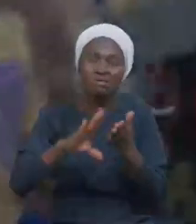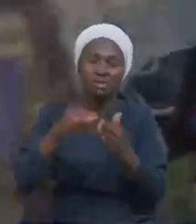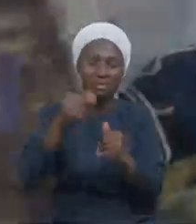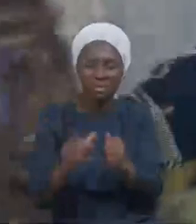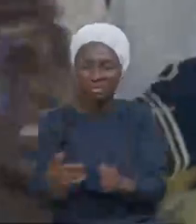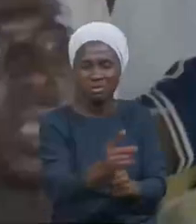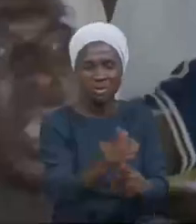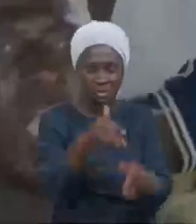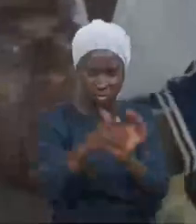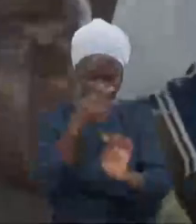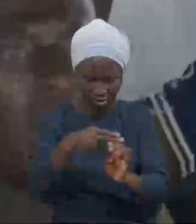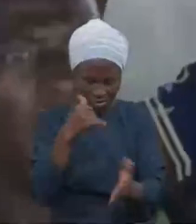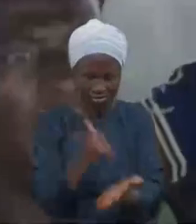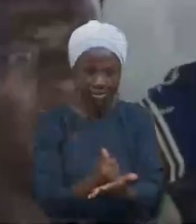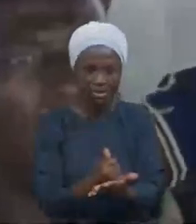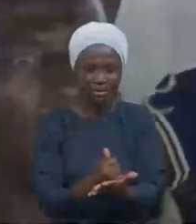Jésus.